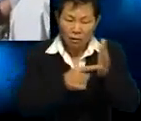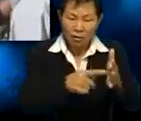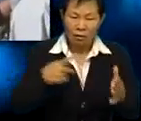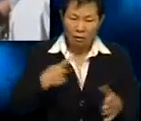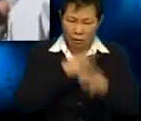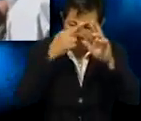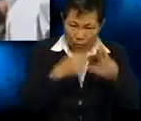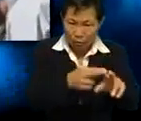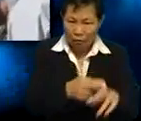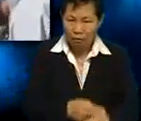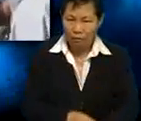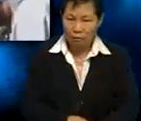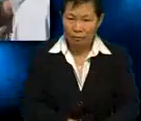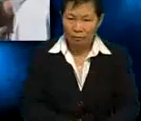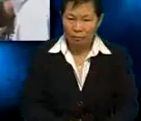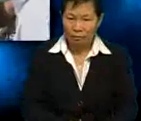hormat.